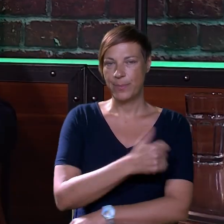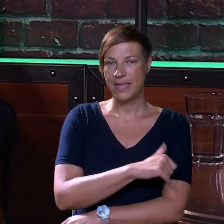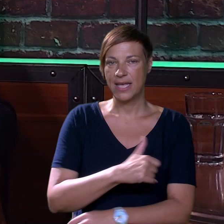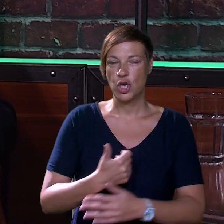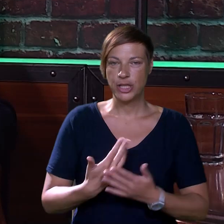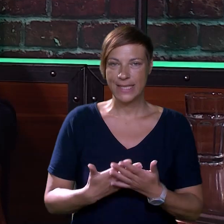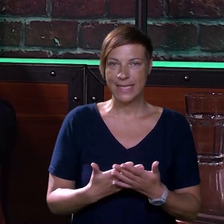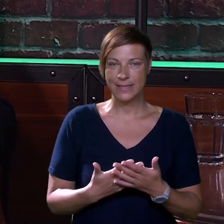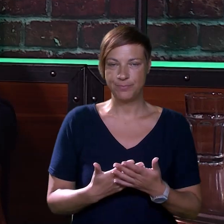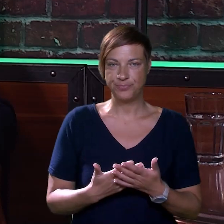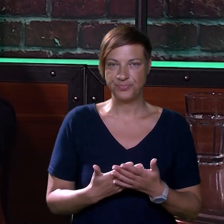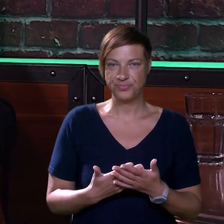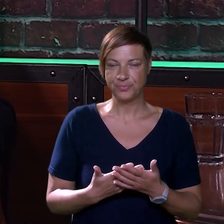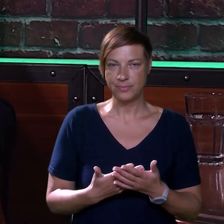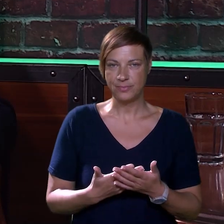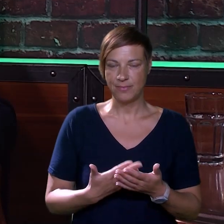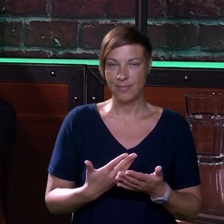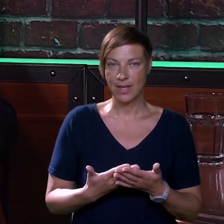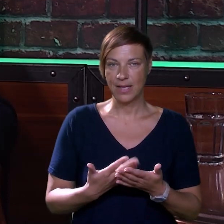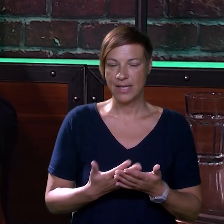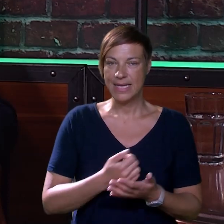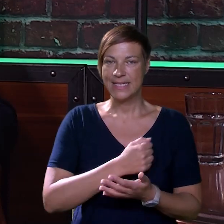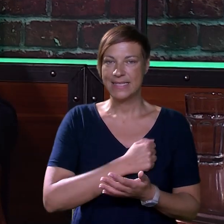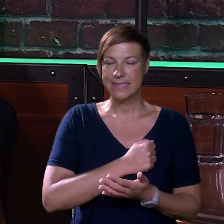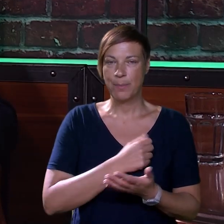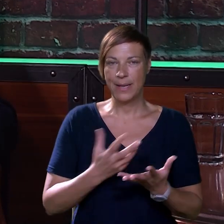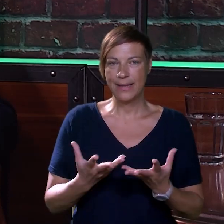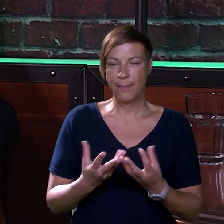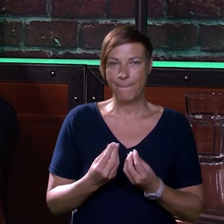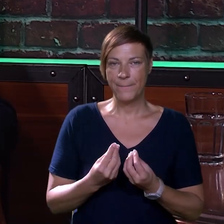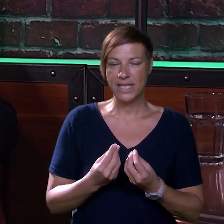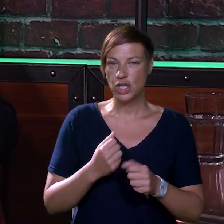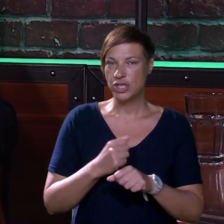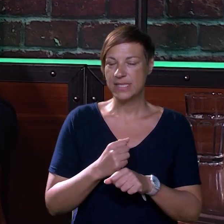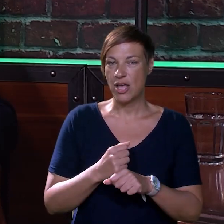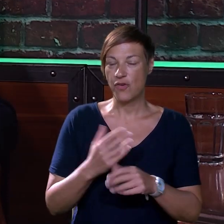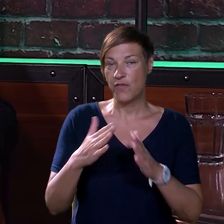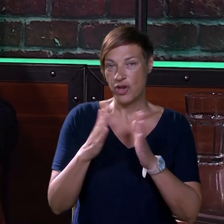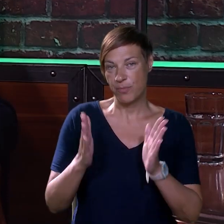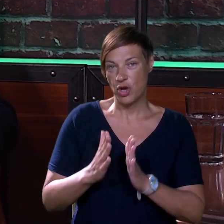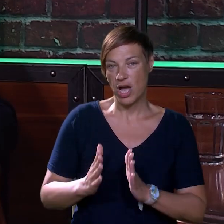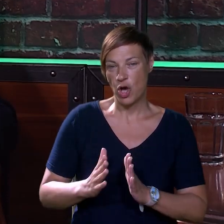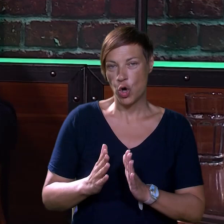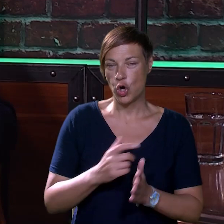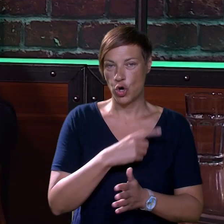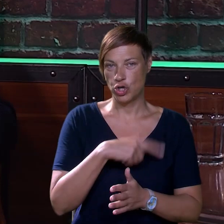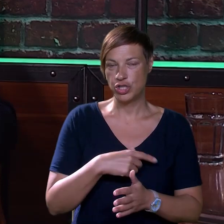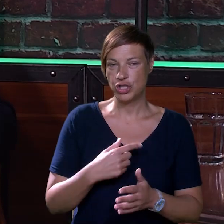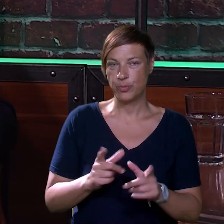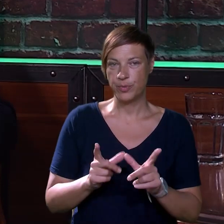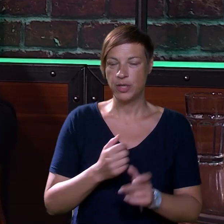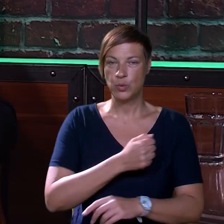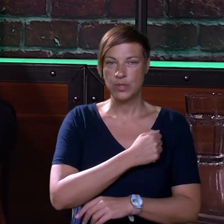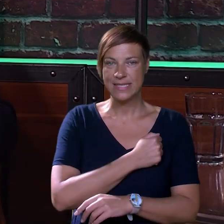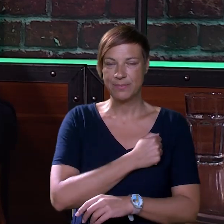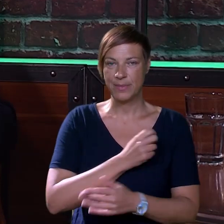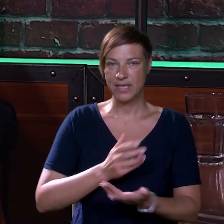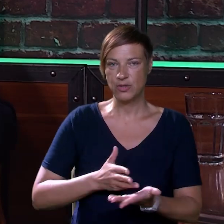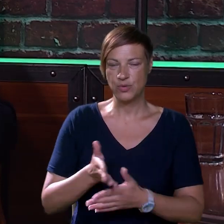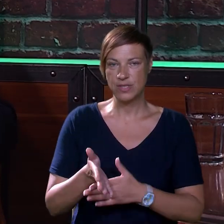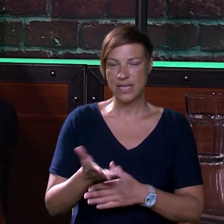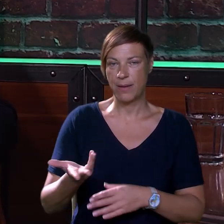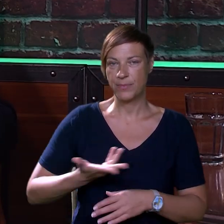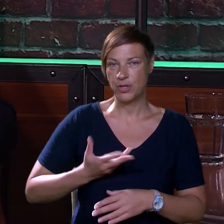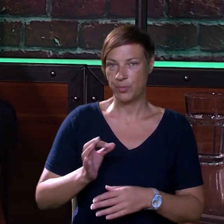godine. Tu sam, taj Split me dosta oformio kao osobu. Naime, u Splitu sam